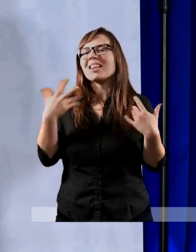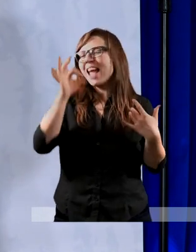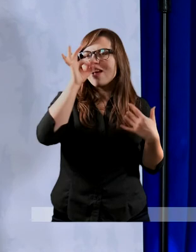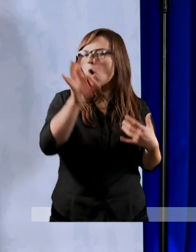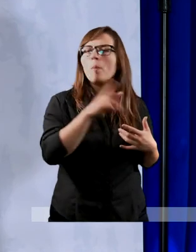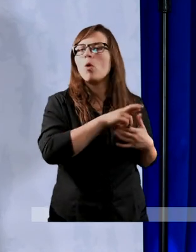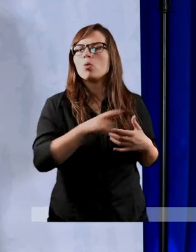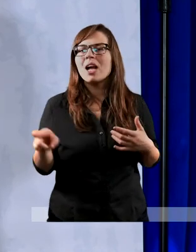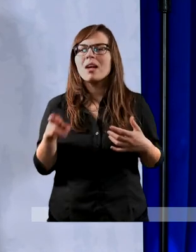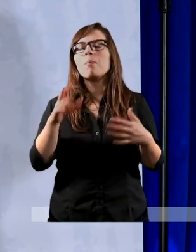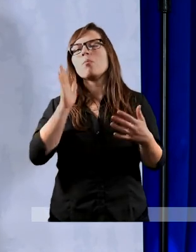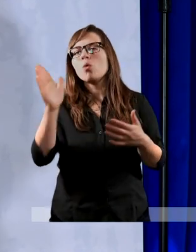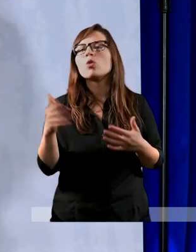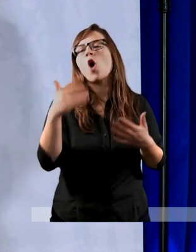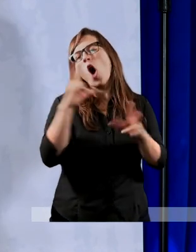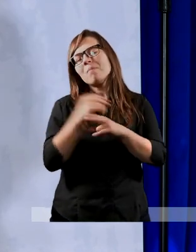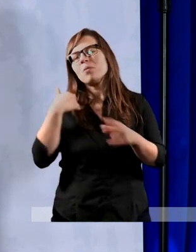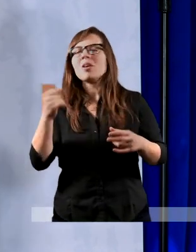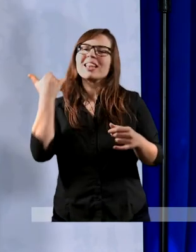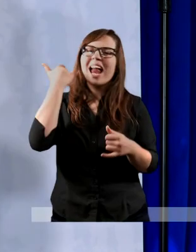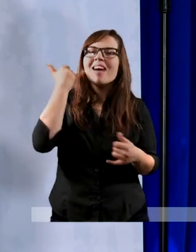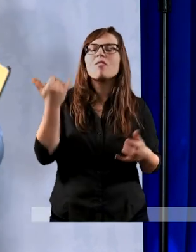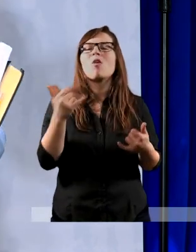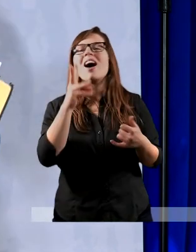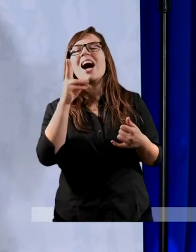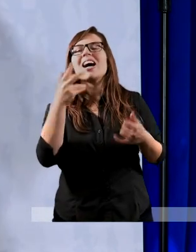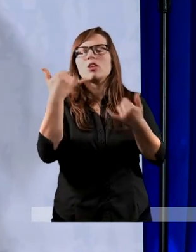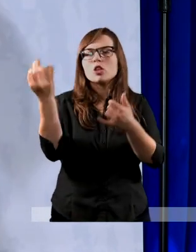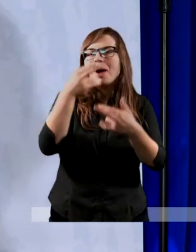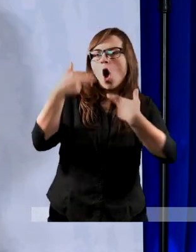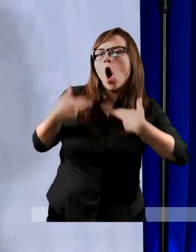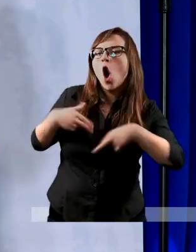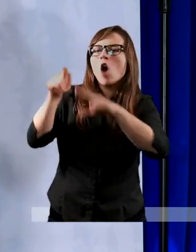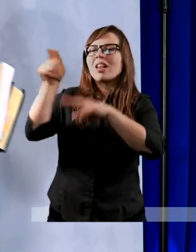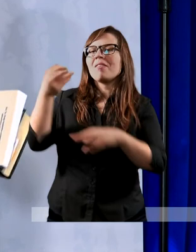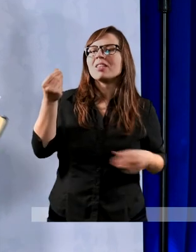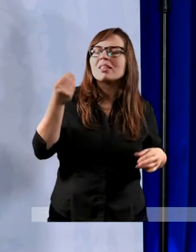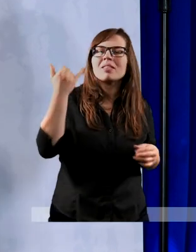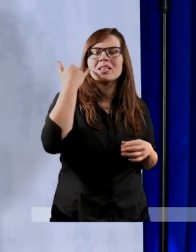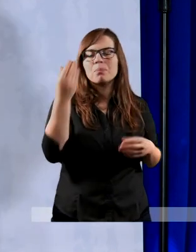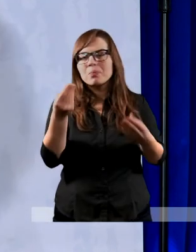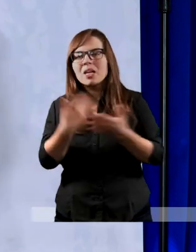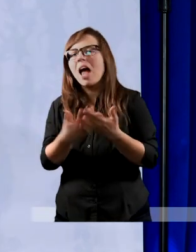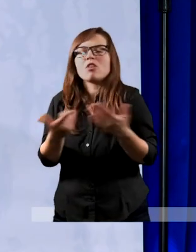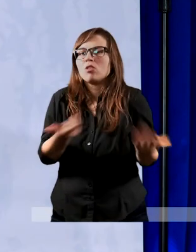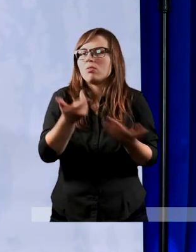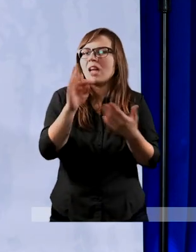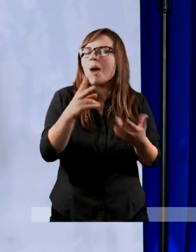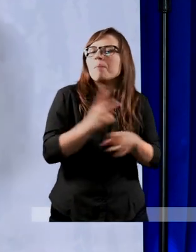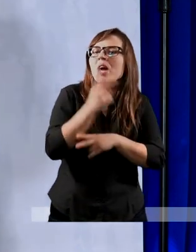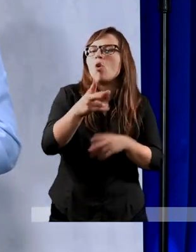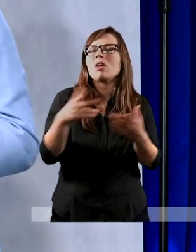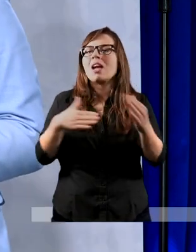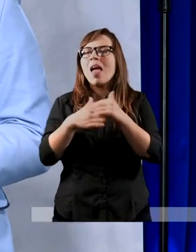co było niedobrą rzeczą. Bo później oczywiście były telefony, windykacja, trzeba było oddawać te pieniądze, były pytania, dlaczego debet został